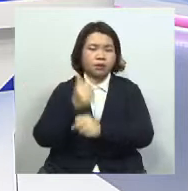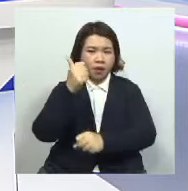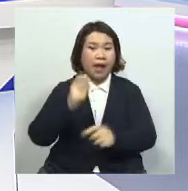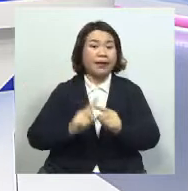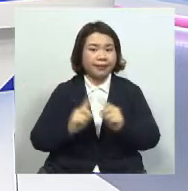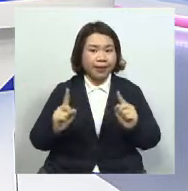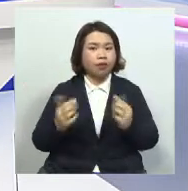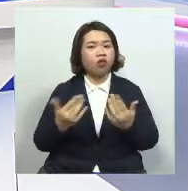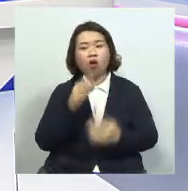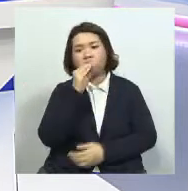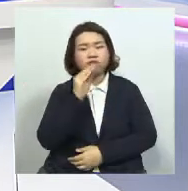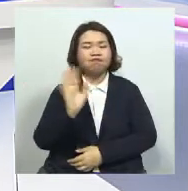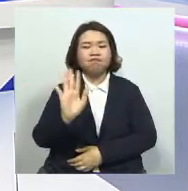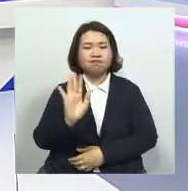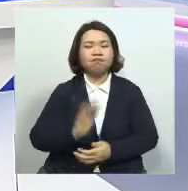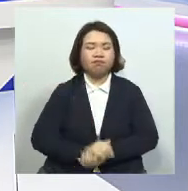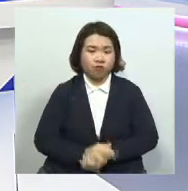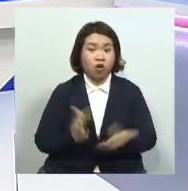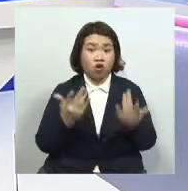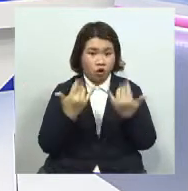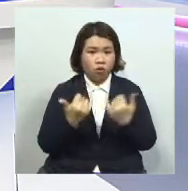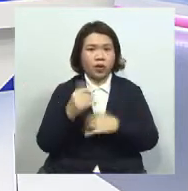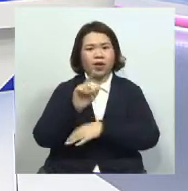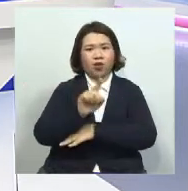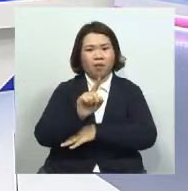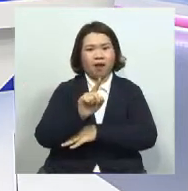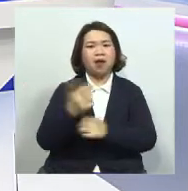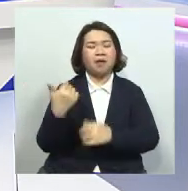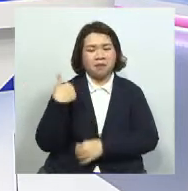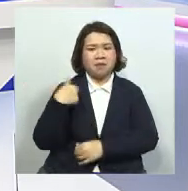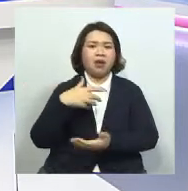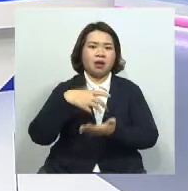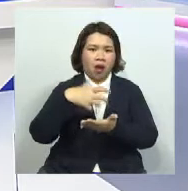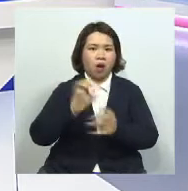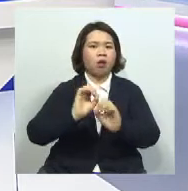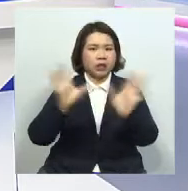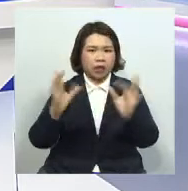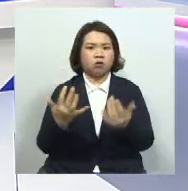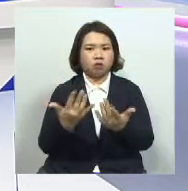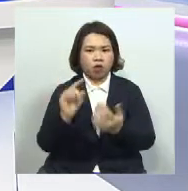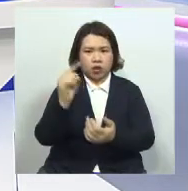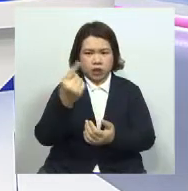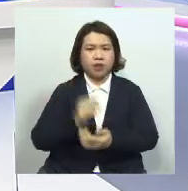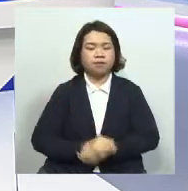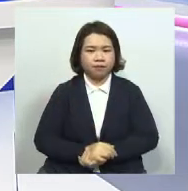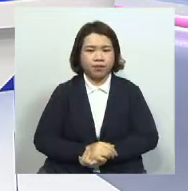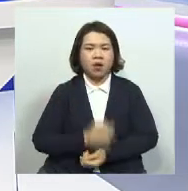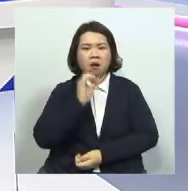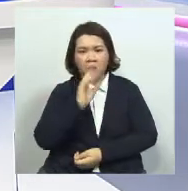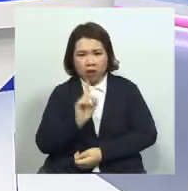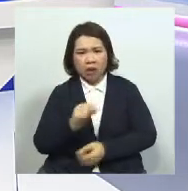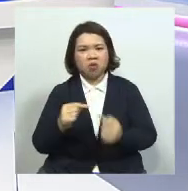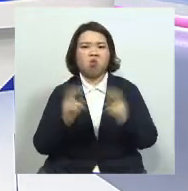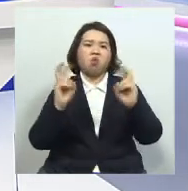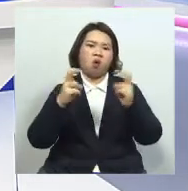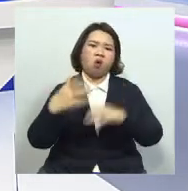าลแต่ว่ายังไม่ขอพูดคุยในรายละเอียดเดี๋ยวบ่ายนี้ท่านบอกเลยว่าจะมีการแถลงความชัดเจนกันอีกครั้งหนึ่งด้วยต้องเรียกว่าตอนนี้